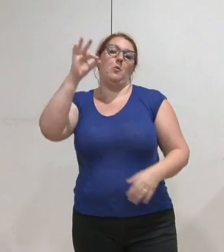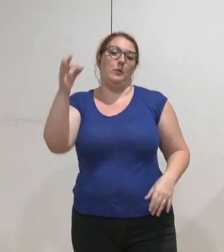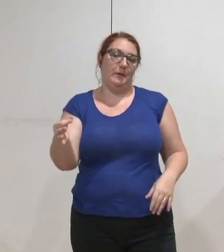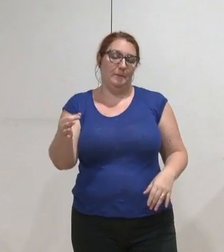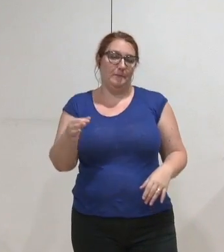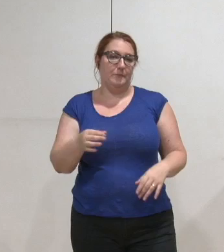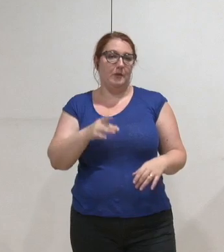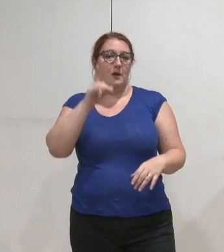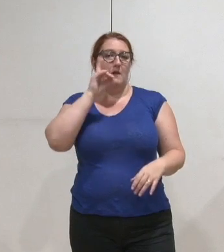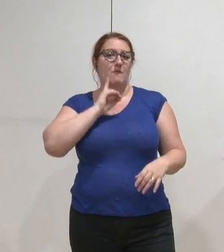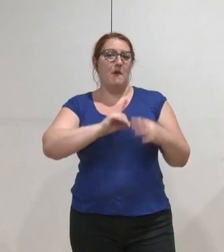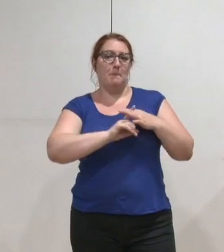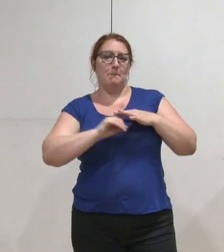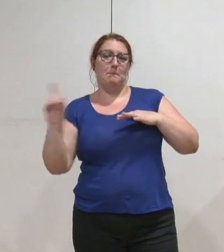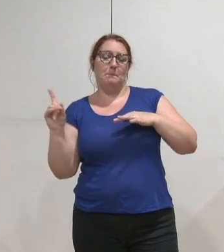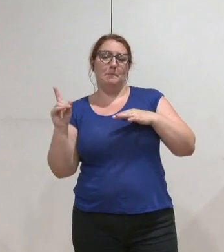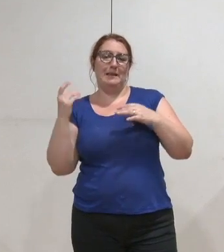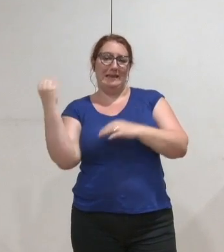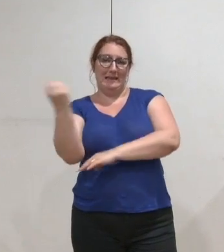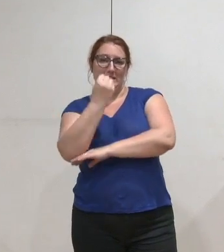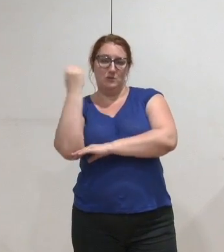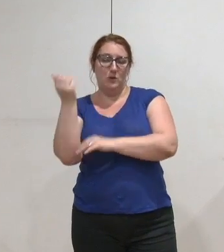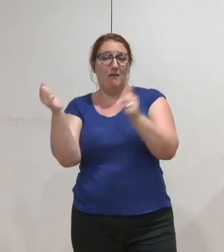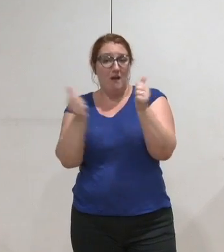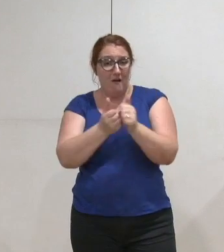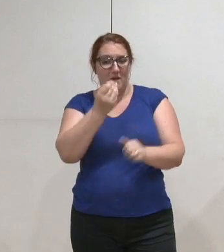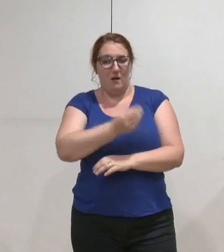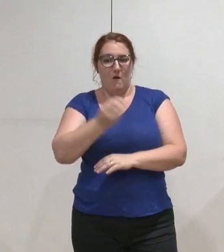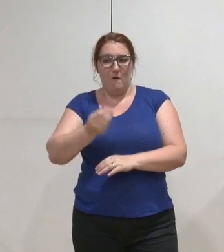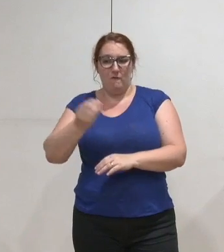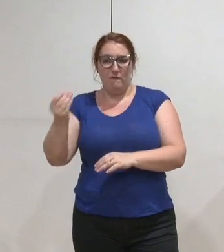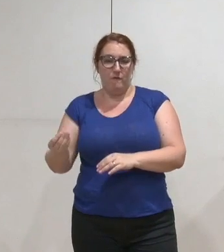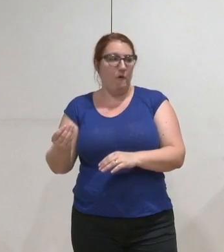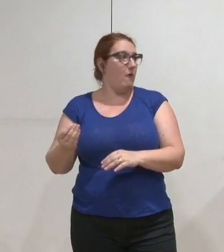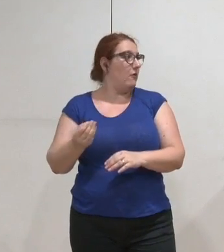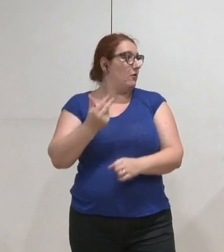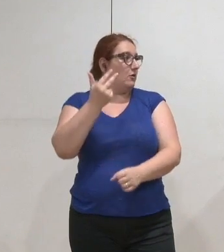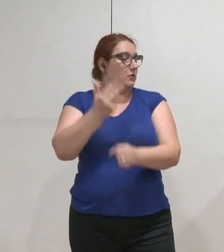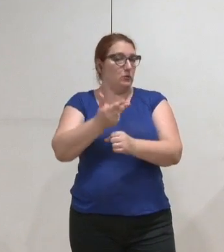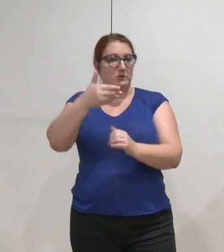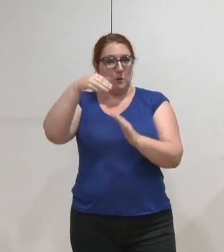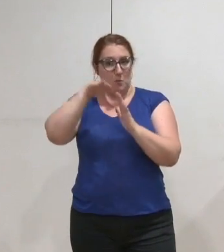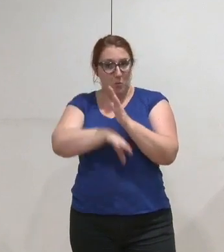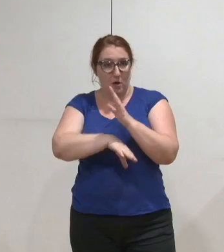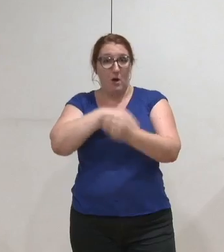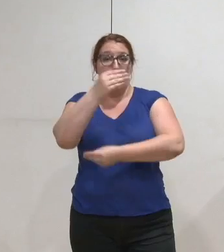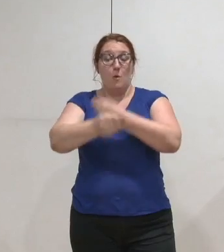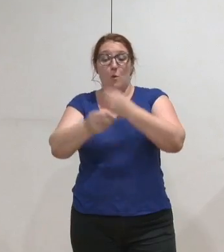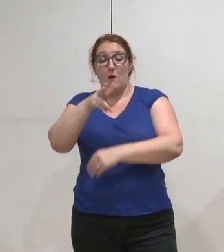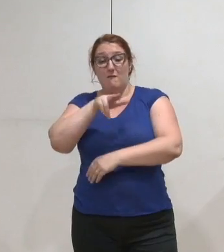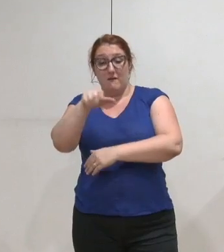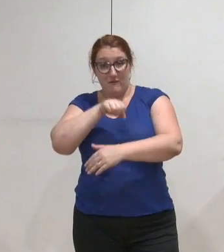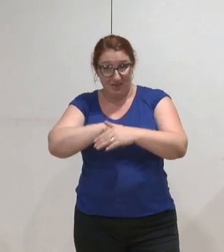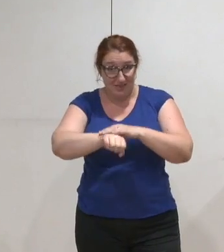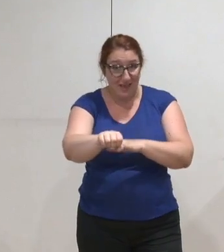femmes isolées ayant des enfant de moins de 3 ans ou à naître